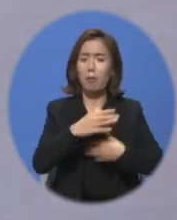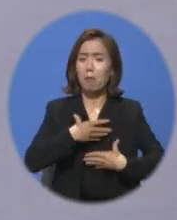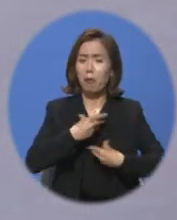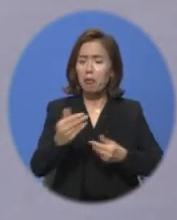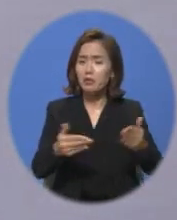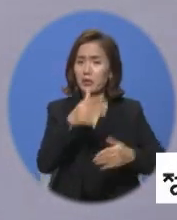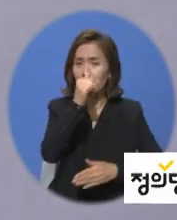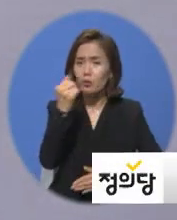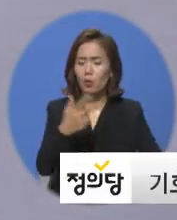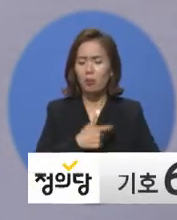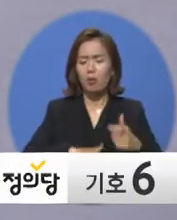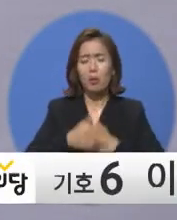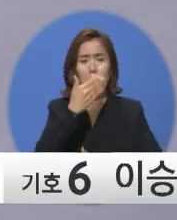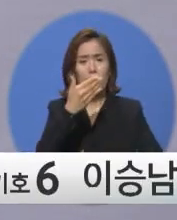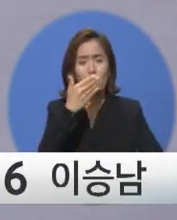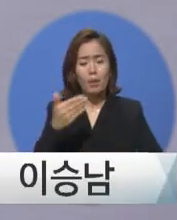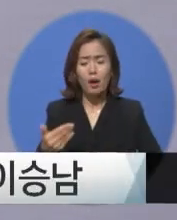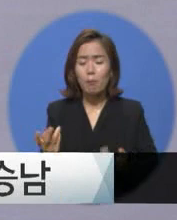은